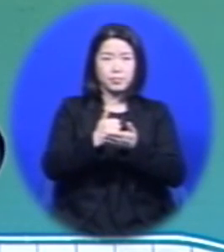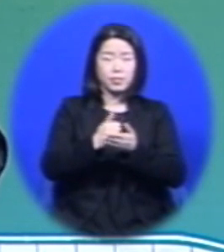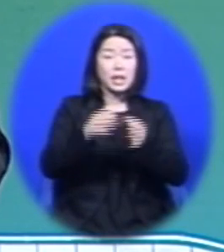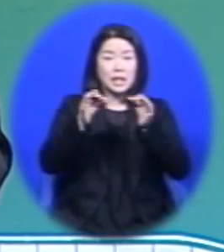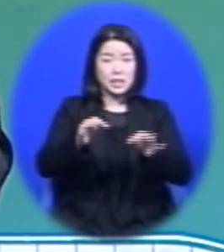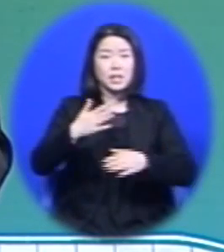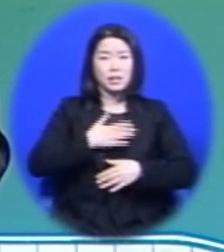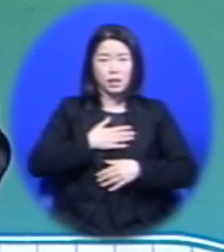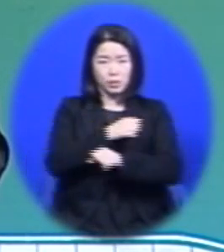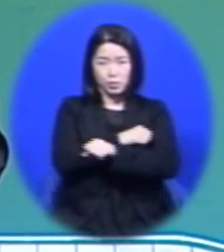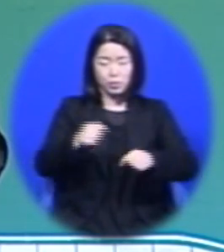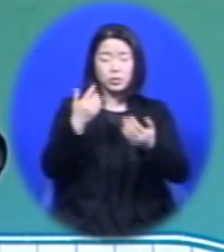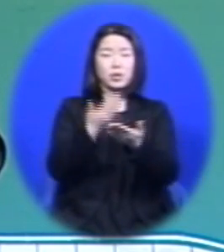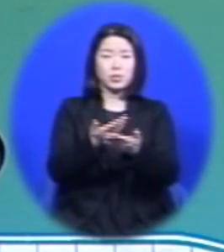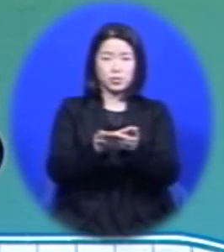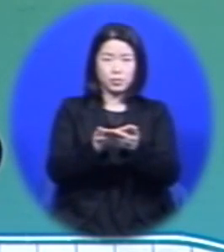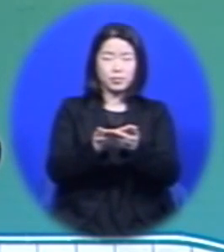이제 나를 용서해 주세요.